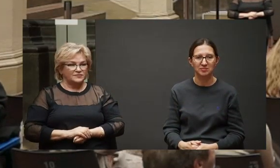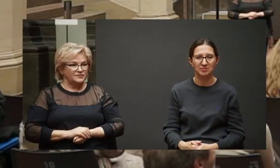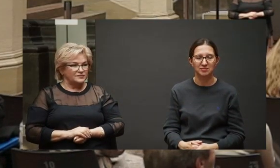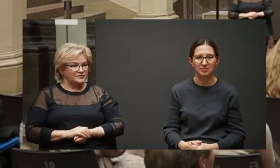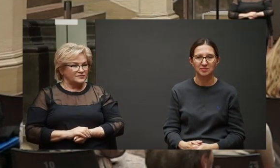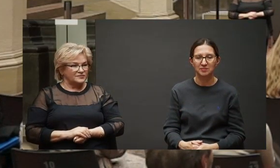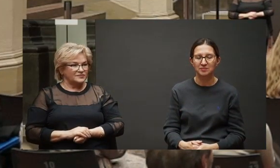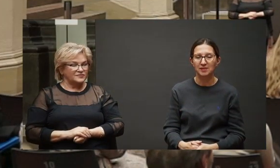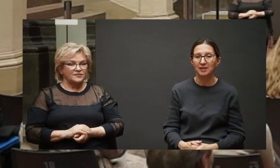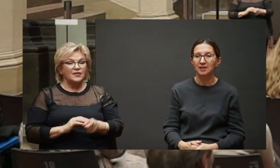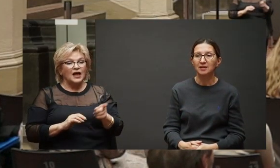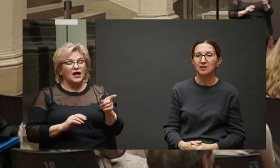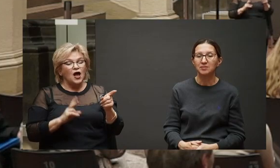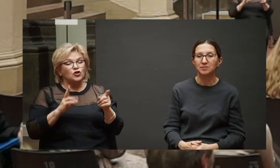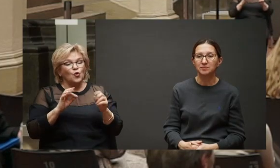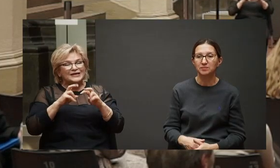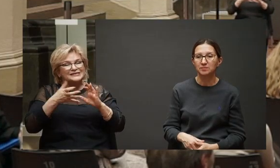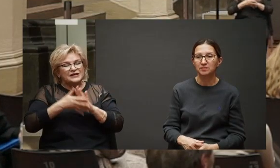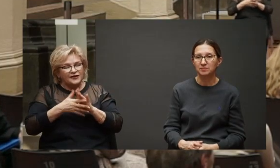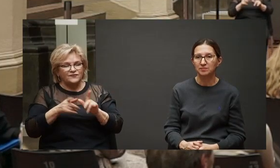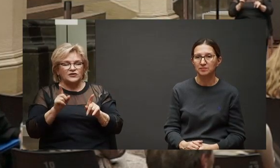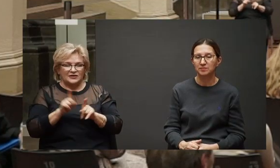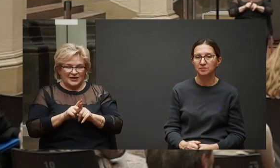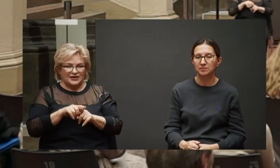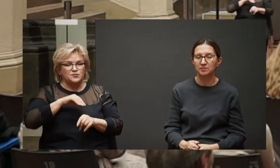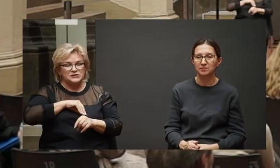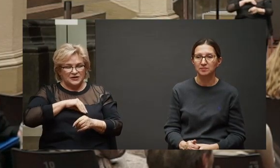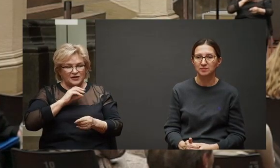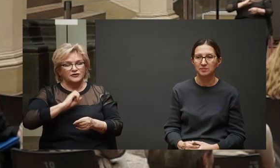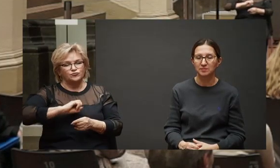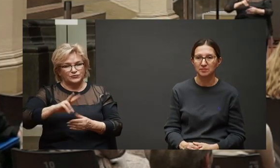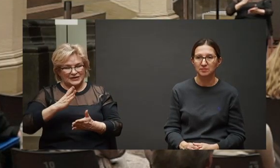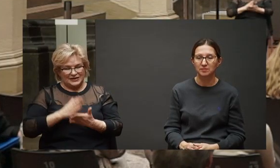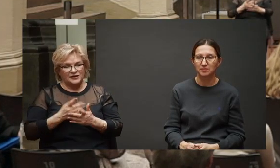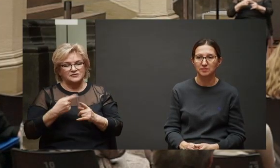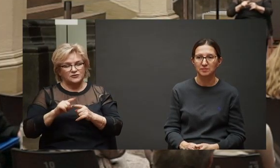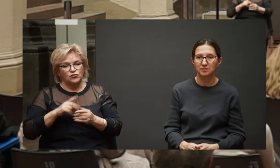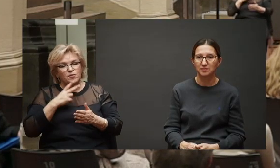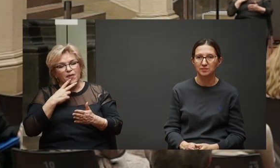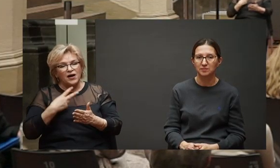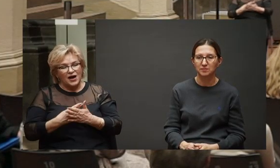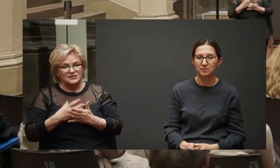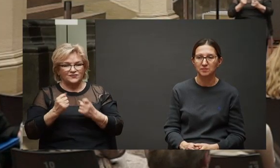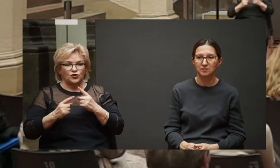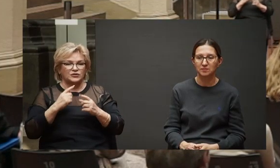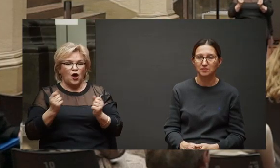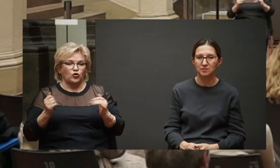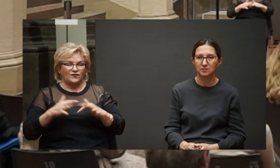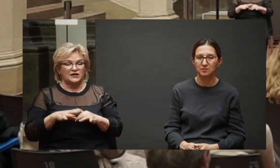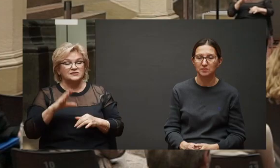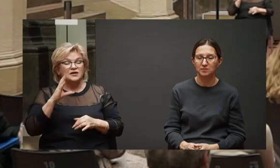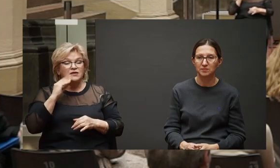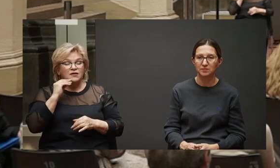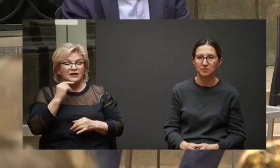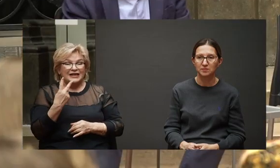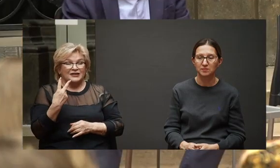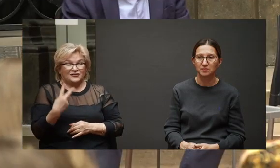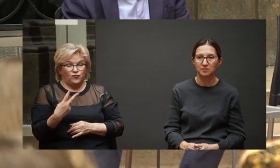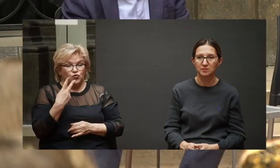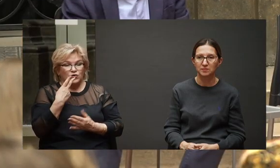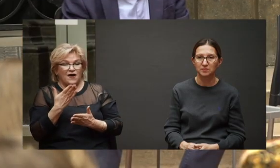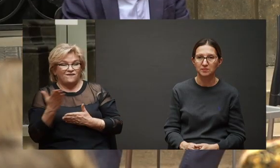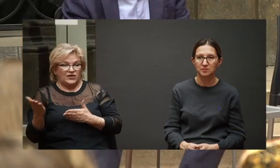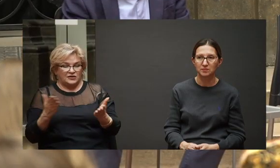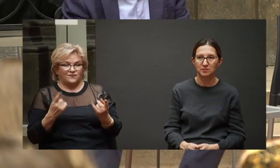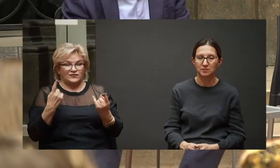Вот. Но исследования такие есть, психологические исследования, которые показывают на конференциях, да, причем двух видов, да, с